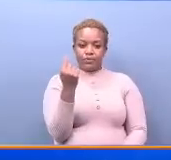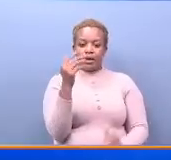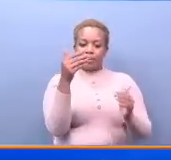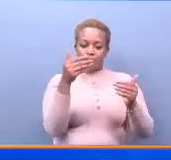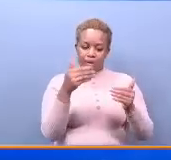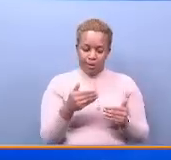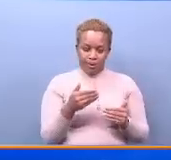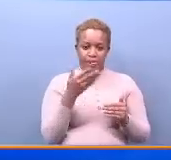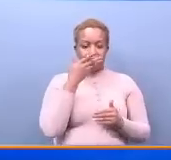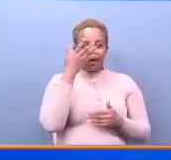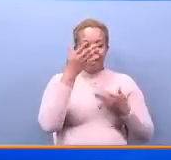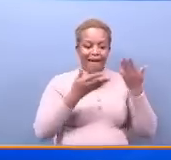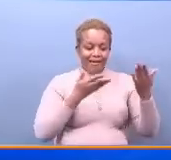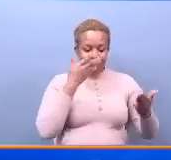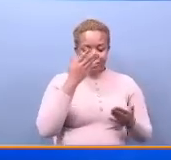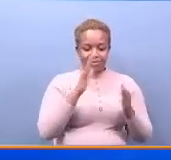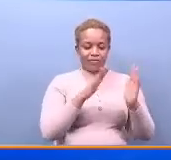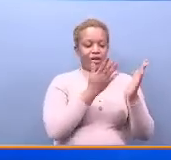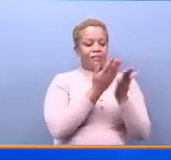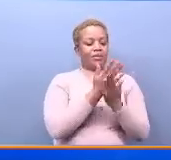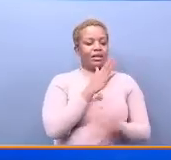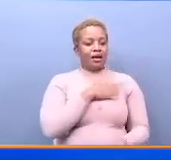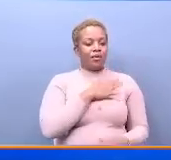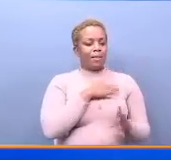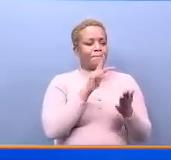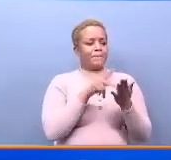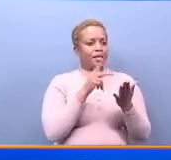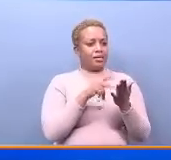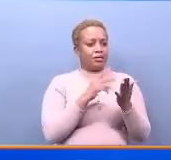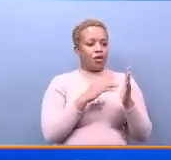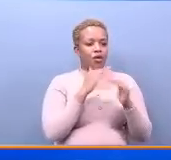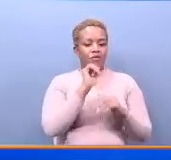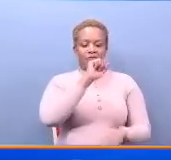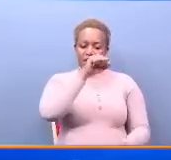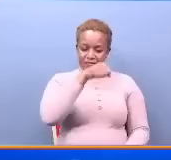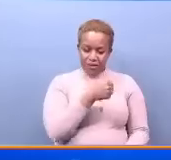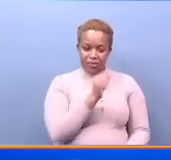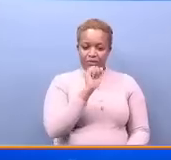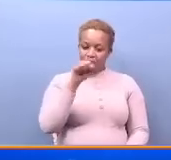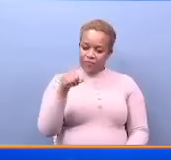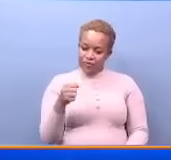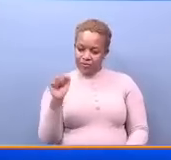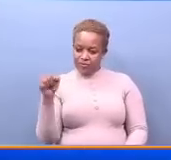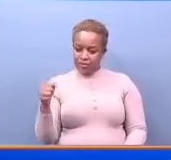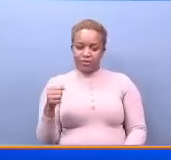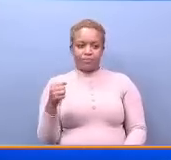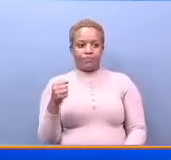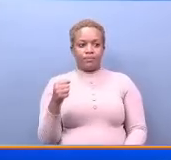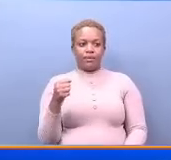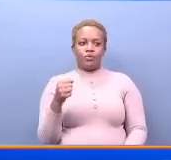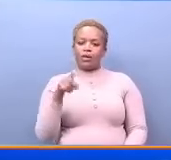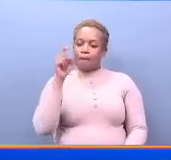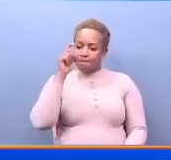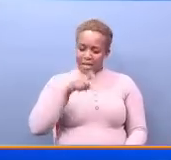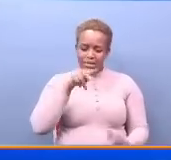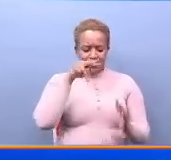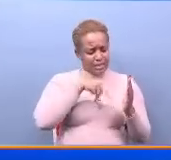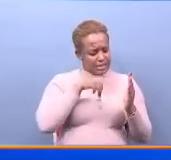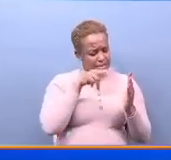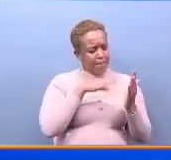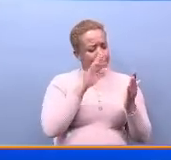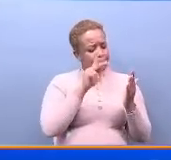analeta majibu yake ya appeal yetu page zaidi ya 5,000. Lazima pia sisi tuende page by page by